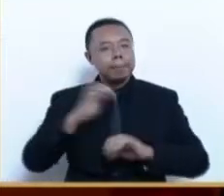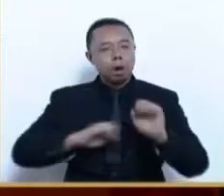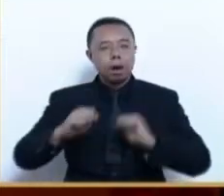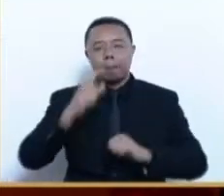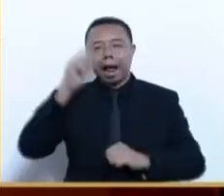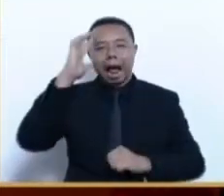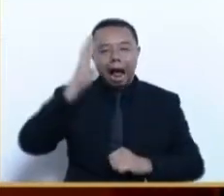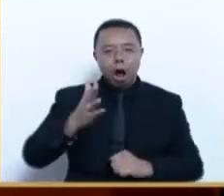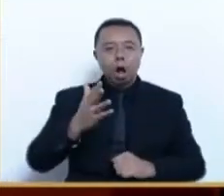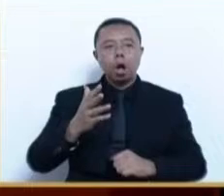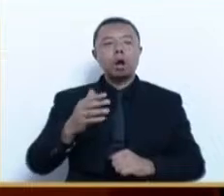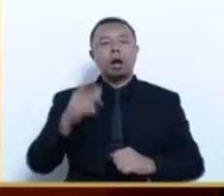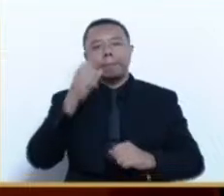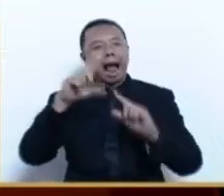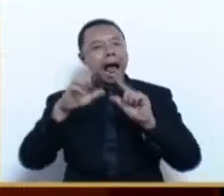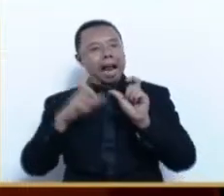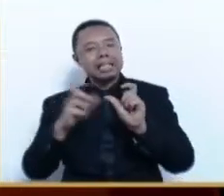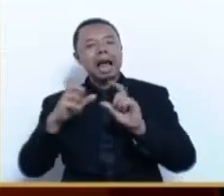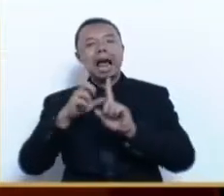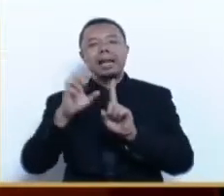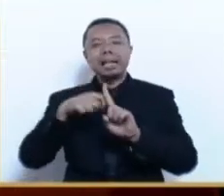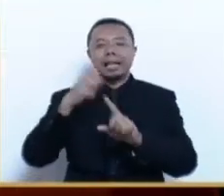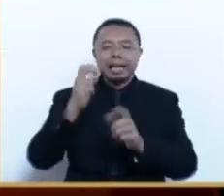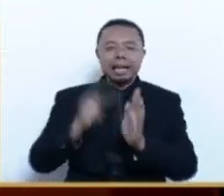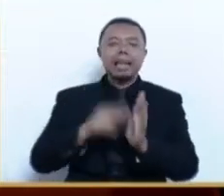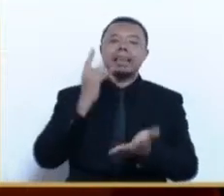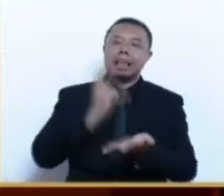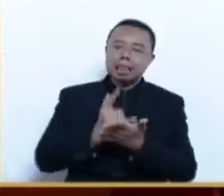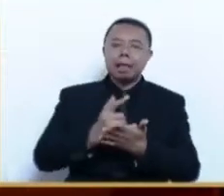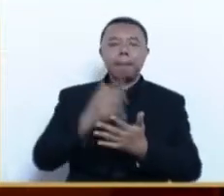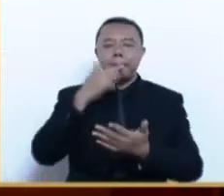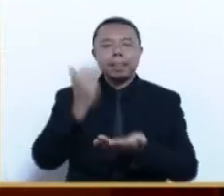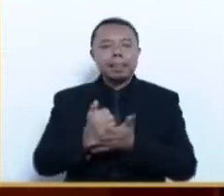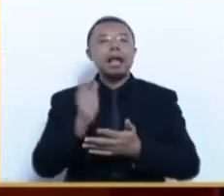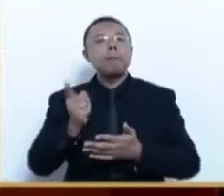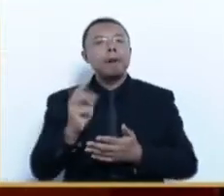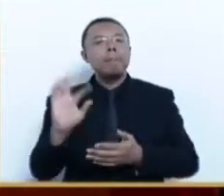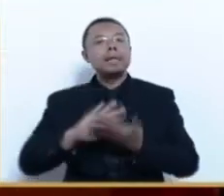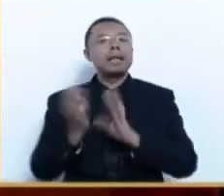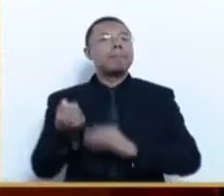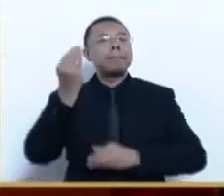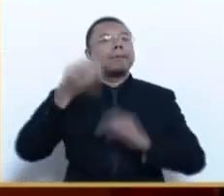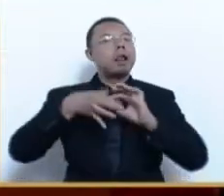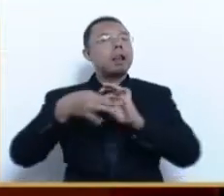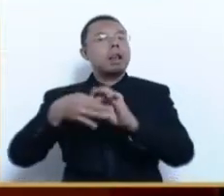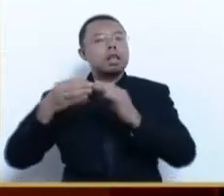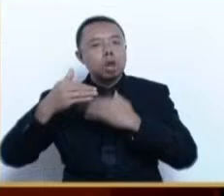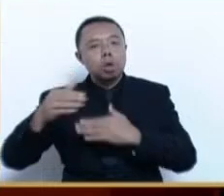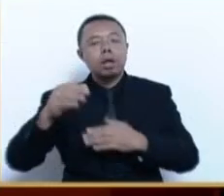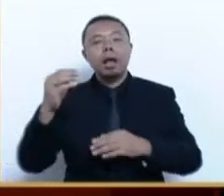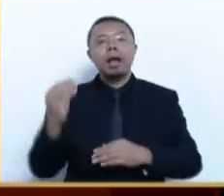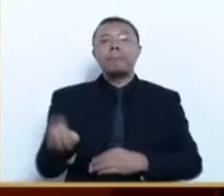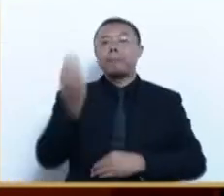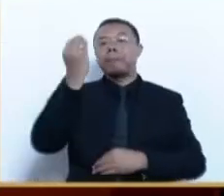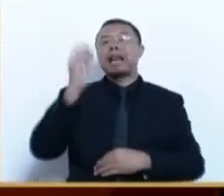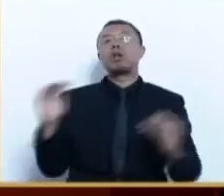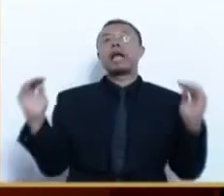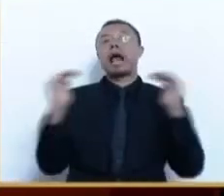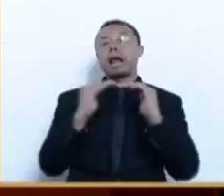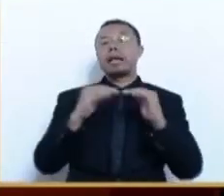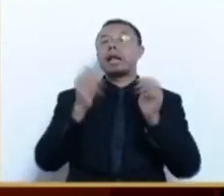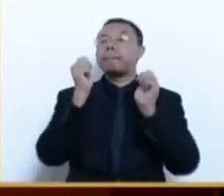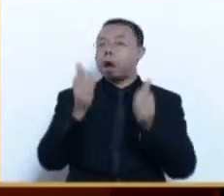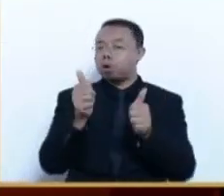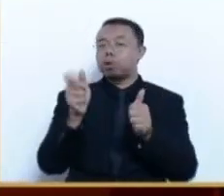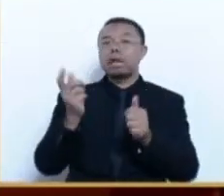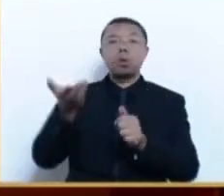Pak Ahok sampai Bang Ali Sadikin itulah pentingnya kepemimpinan yang berkelanjutan pemimpin tu harus Adil yang